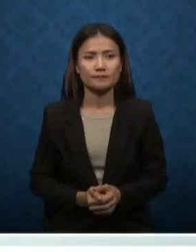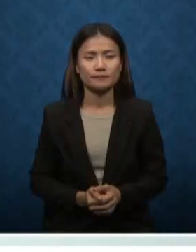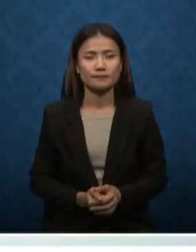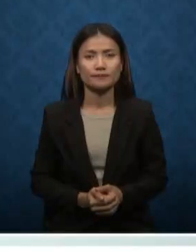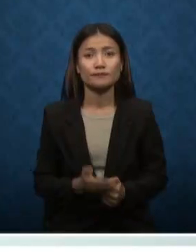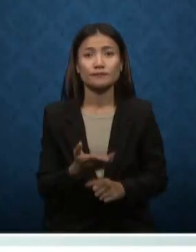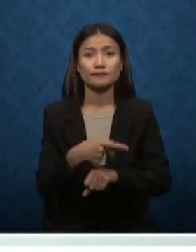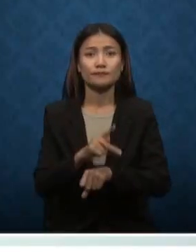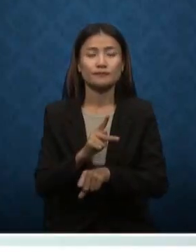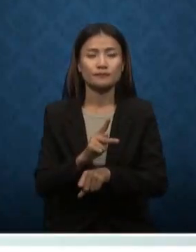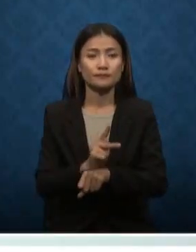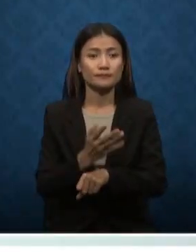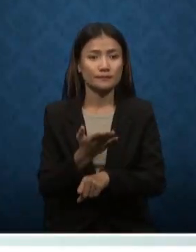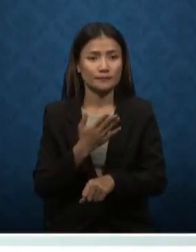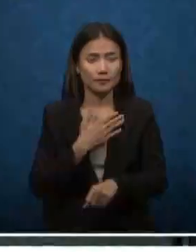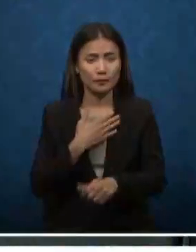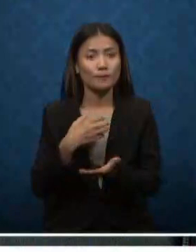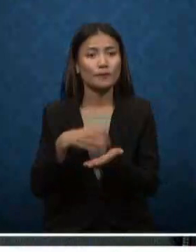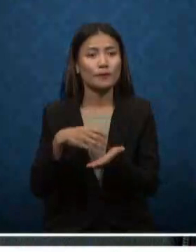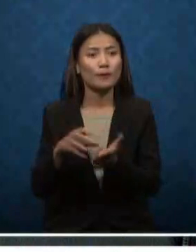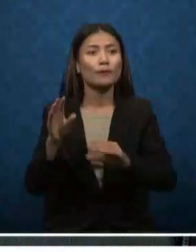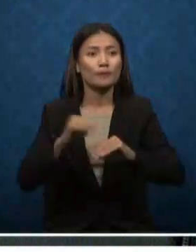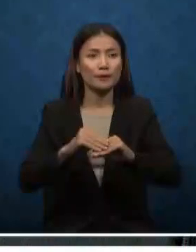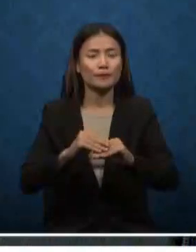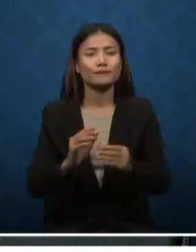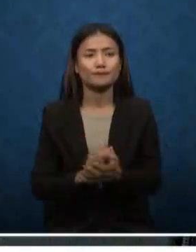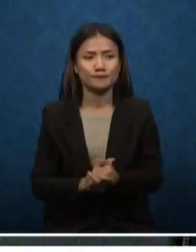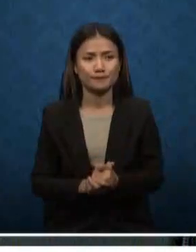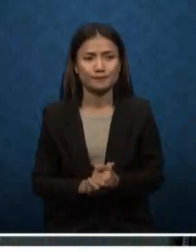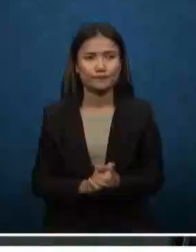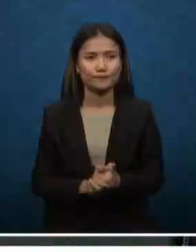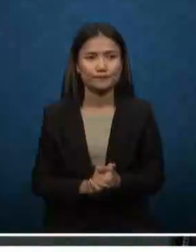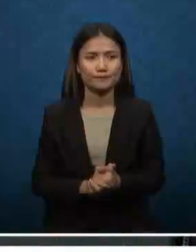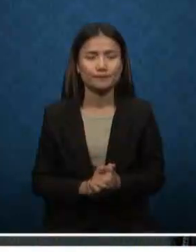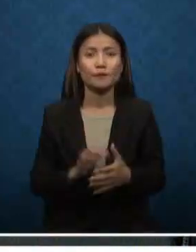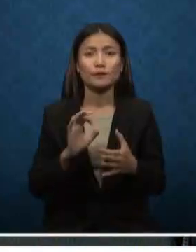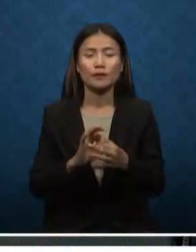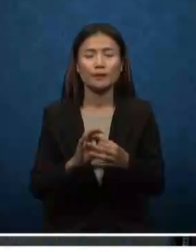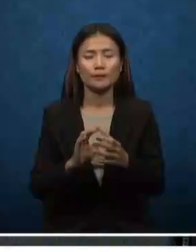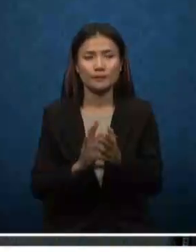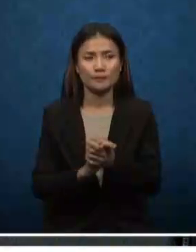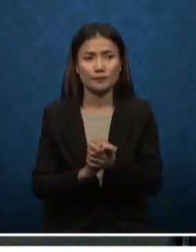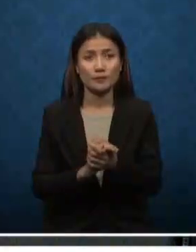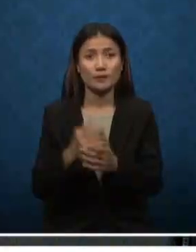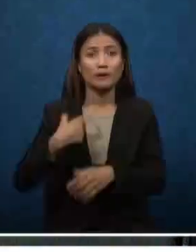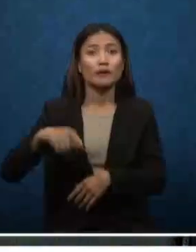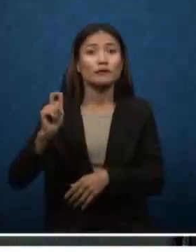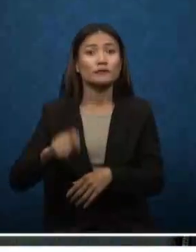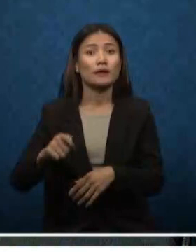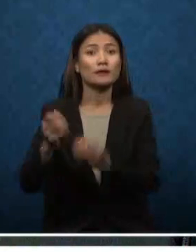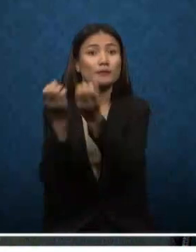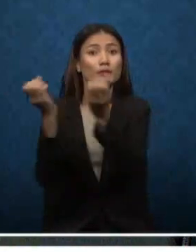ขอบคุณครับท่านประธานครับเพิ่มเติมนิดเดียวครับคือเรื่องของการยื่นเรื่องเข้าสู่ศาลรัฐธรรมนูญทางระ